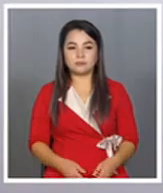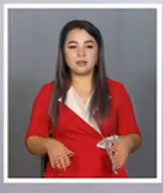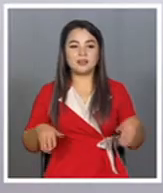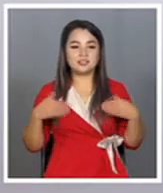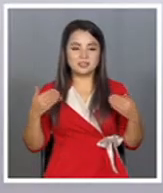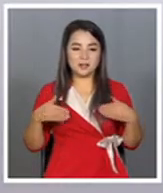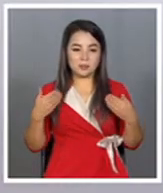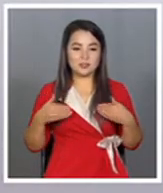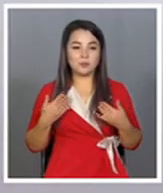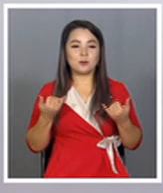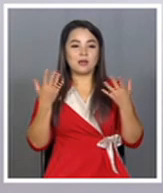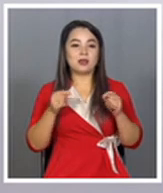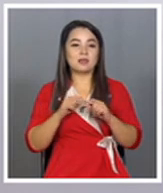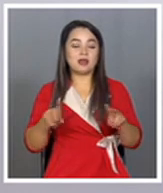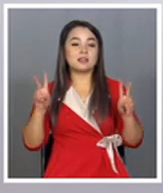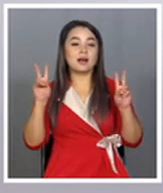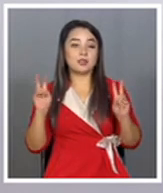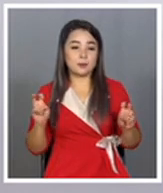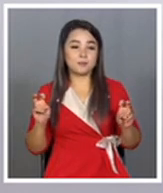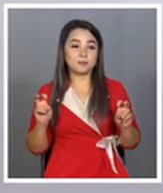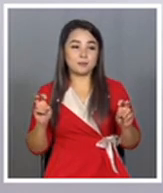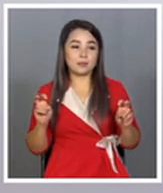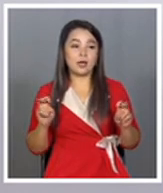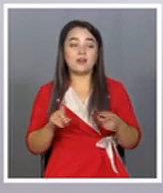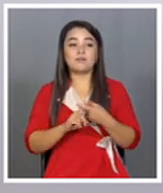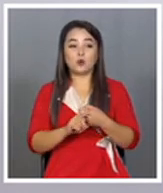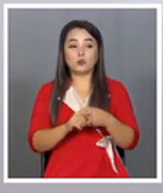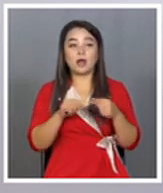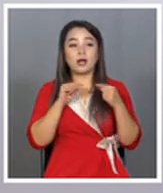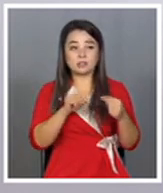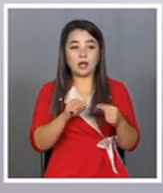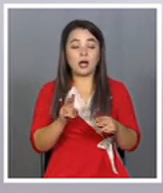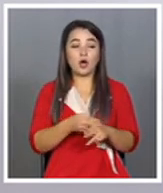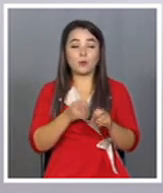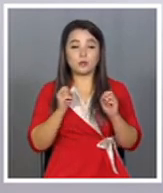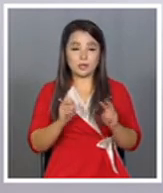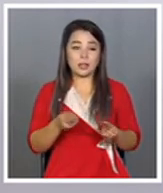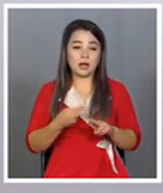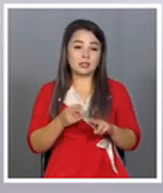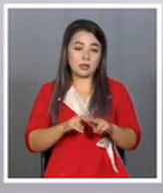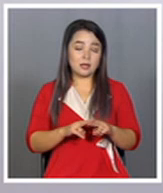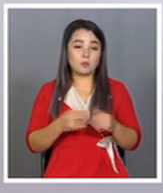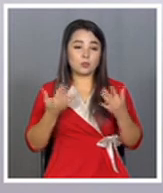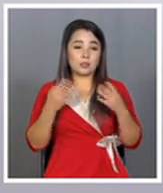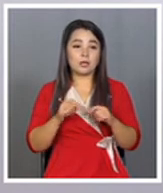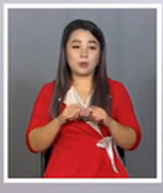Сәлеметсіздер ме? Бүгінгі сабақтың тақырыбы вирусқа қарсы қауіпсіздік. Бүгінгі сабақта